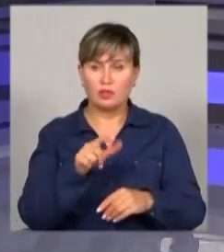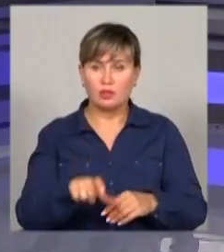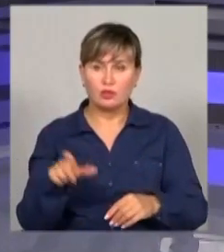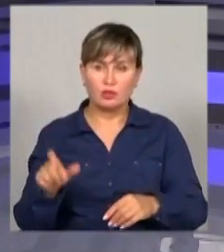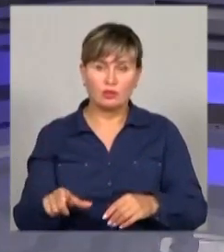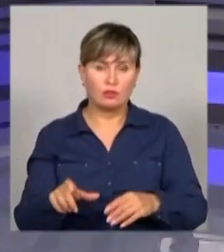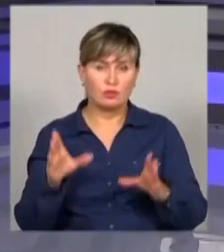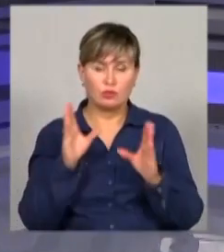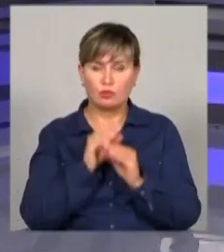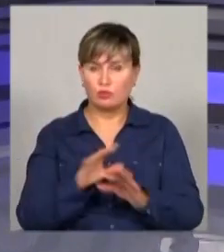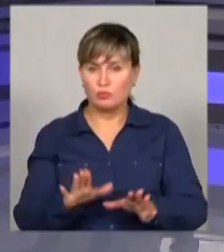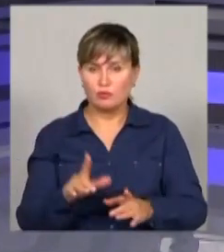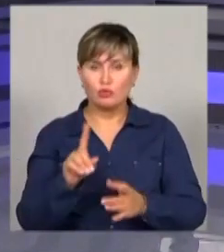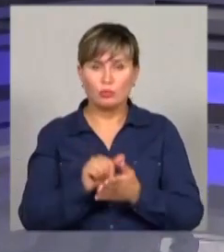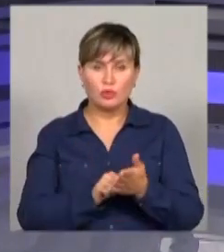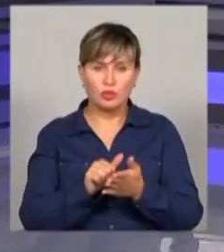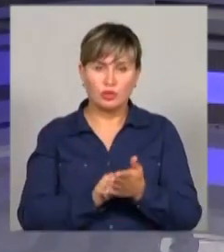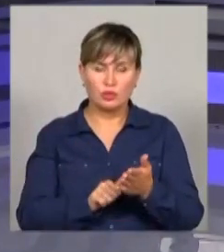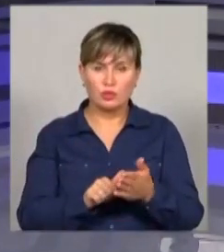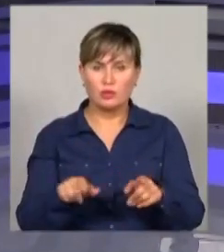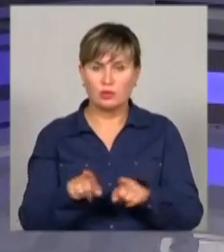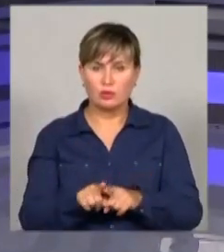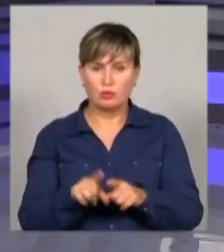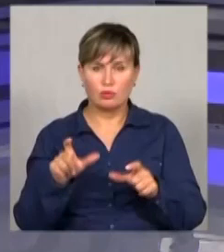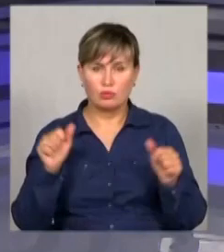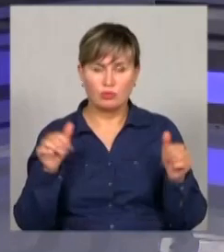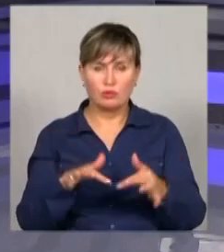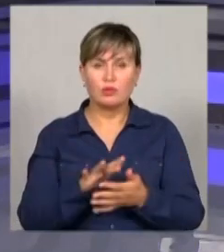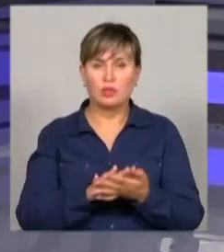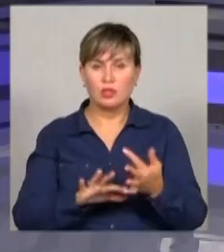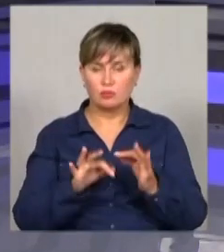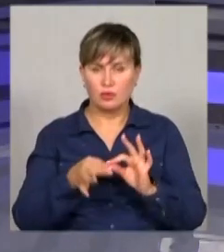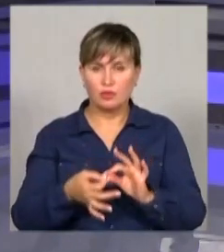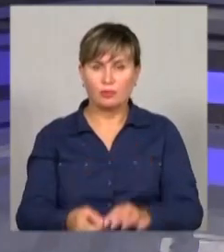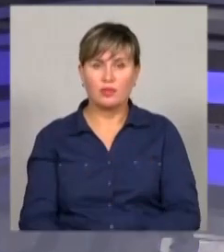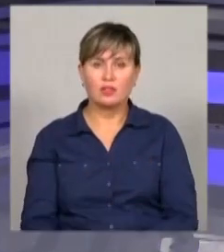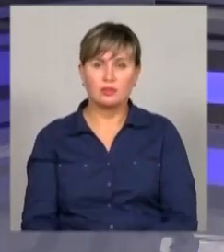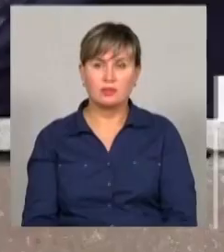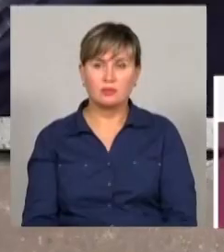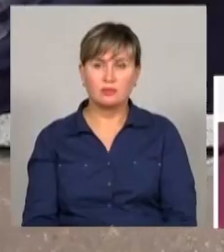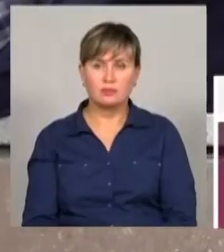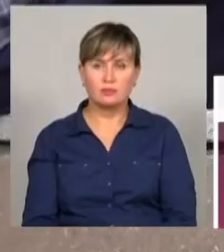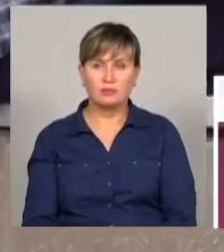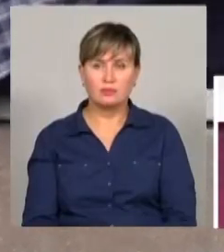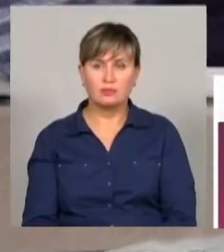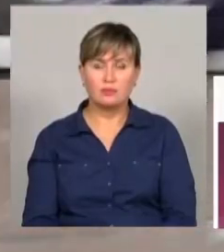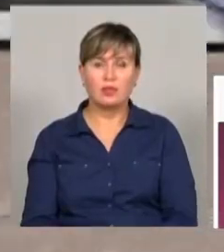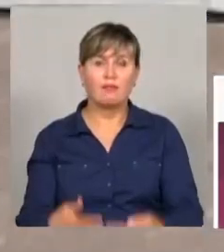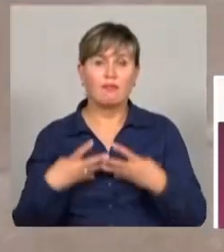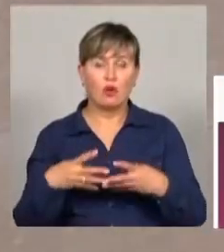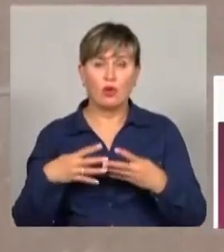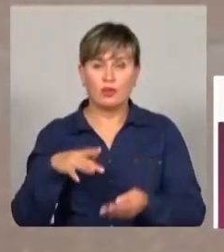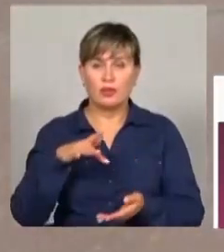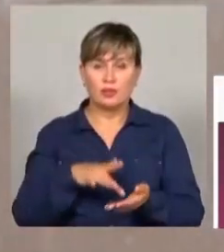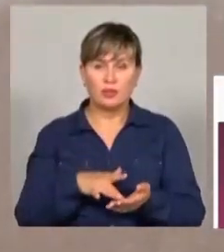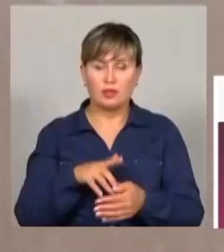не справились. В чем причина сезонного ажиотажа, выяснял Ануар Мангельдинов. У входа в центр